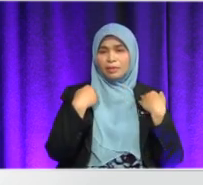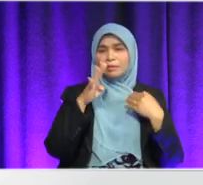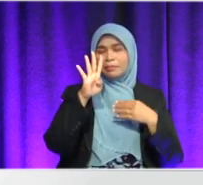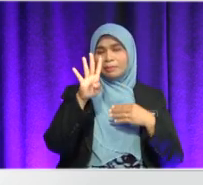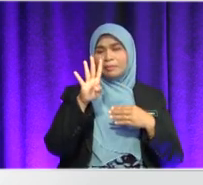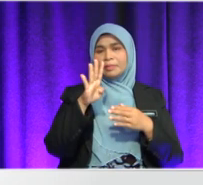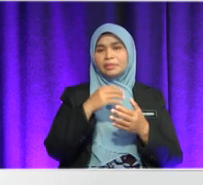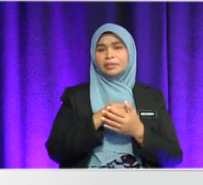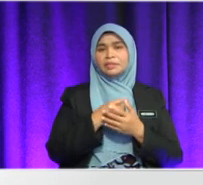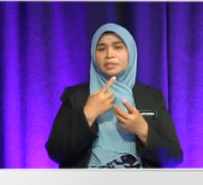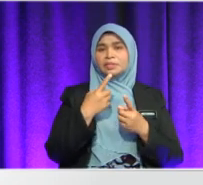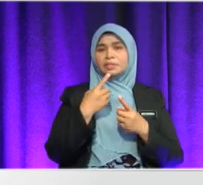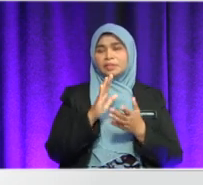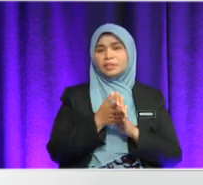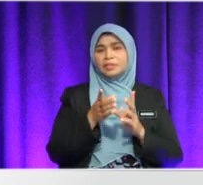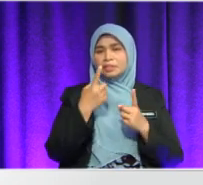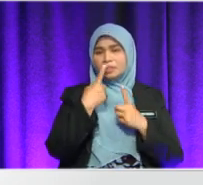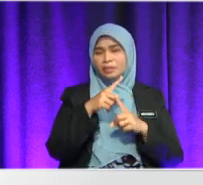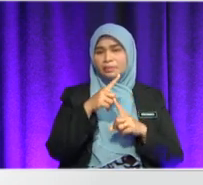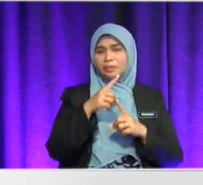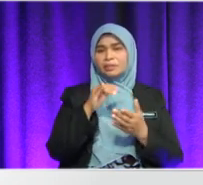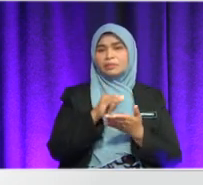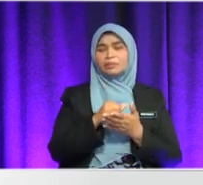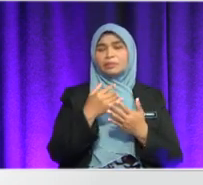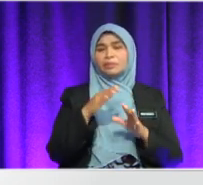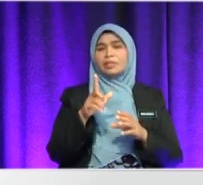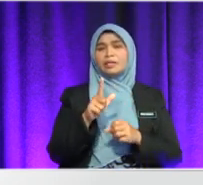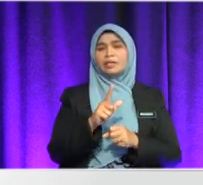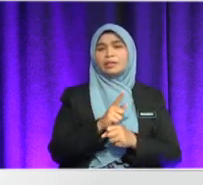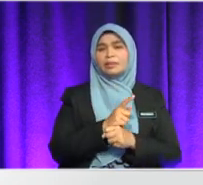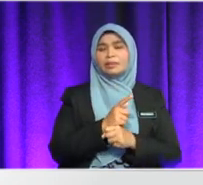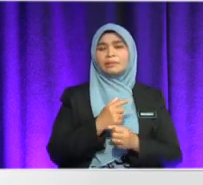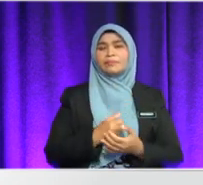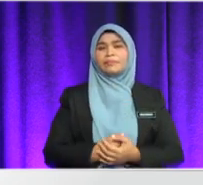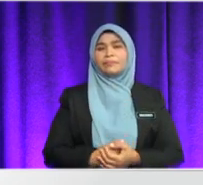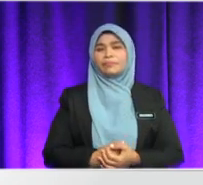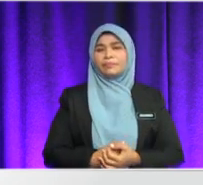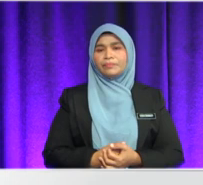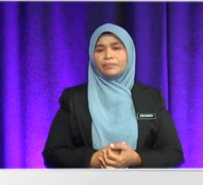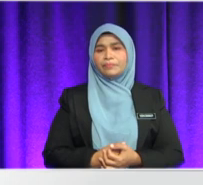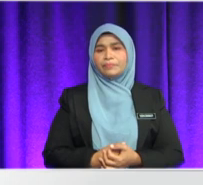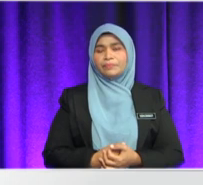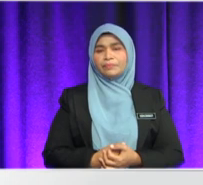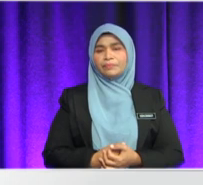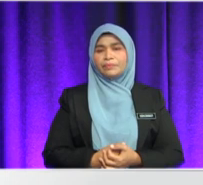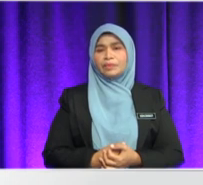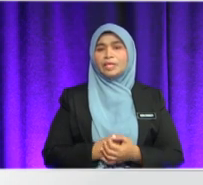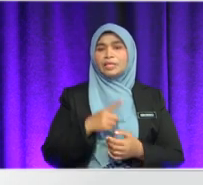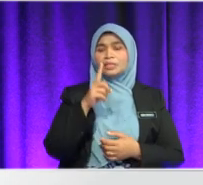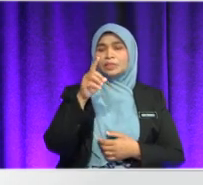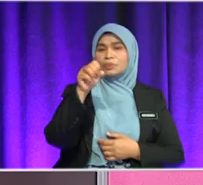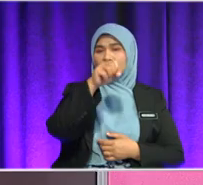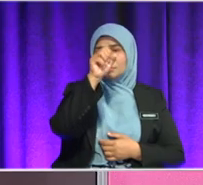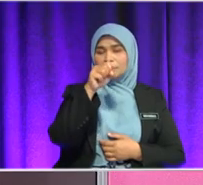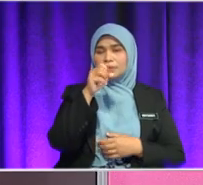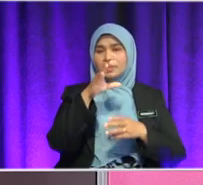jawaban Farah tadi komplit 4/4 mantap satu suara nih